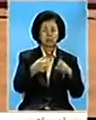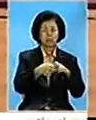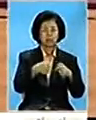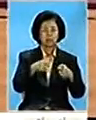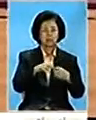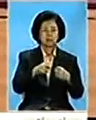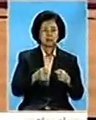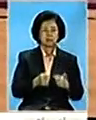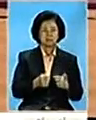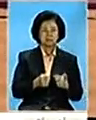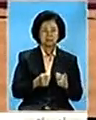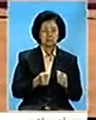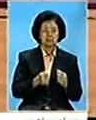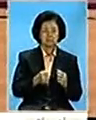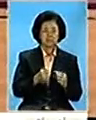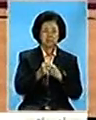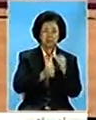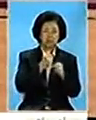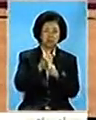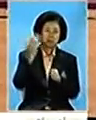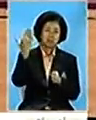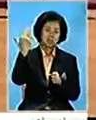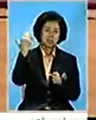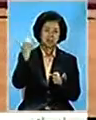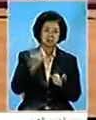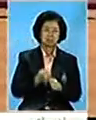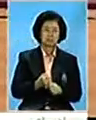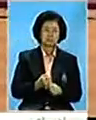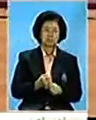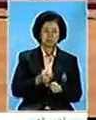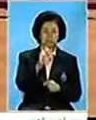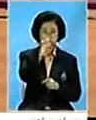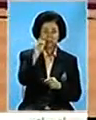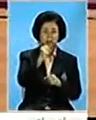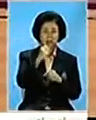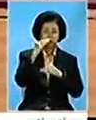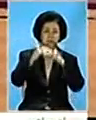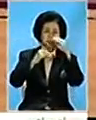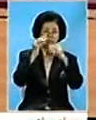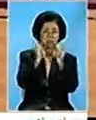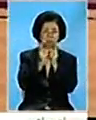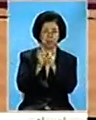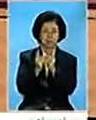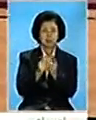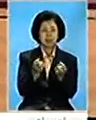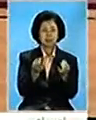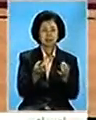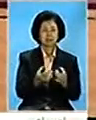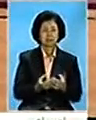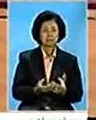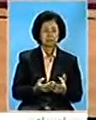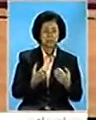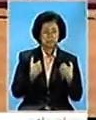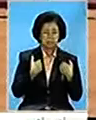ที่ตั้งแต่ปีที่แล้วนะคะว่าทางสภาพัฒน์เนี่ยได้ไปพบอะไรบ้างแล้วก็